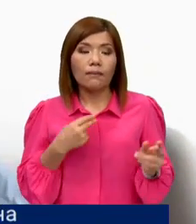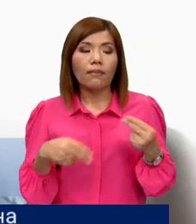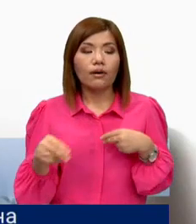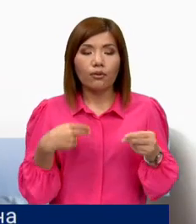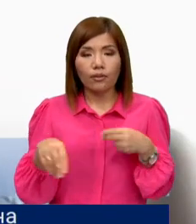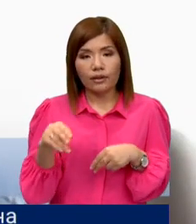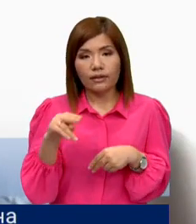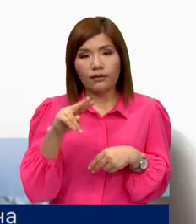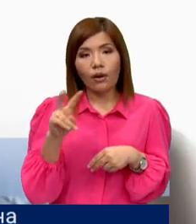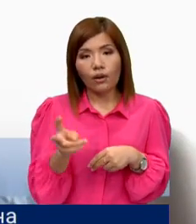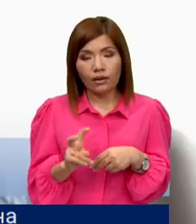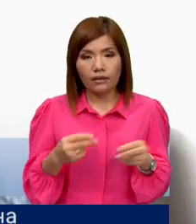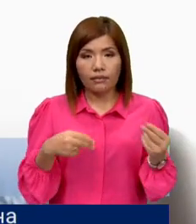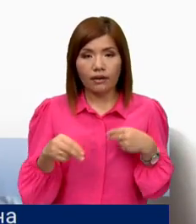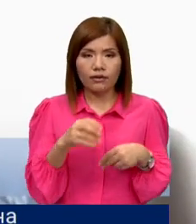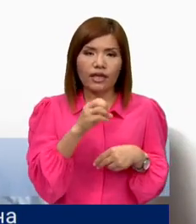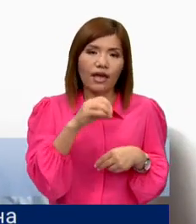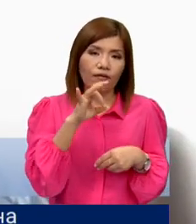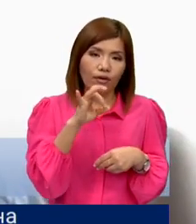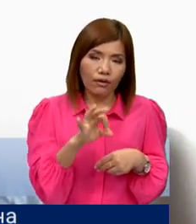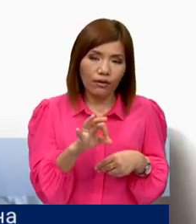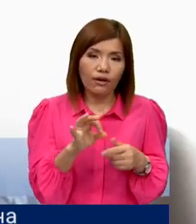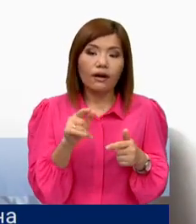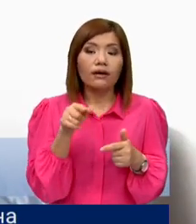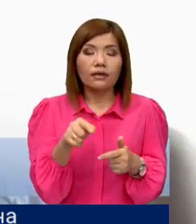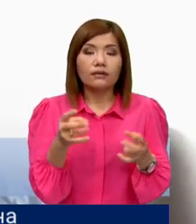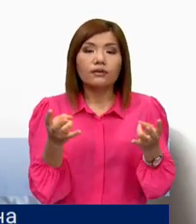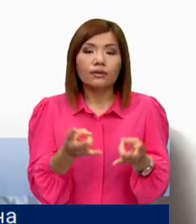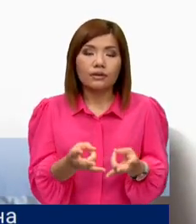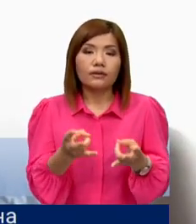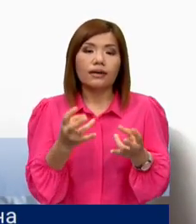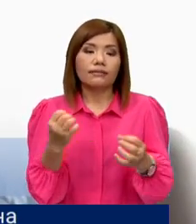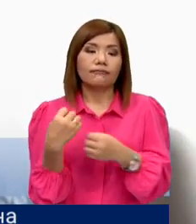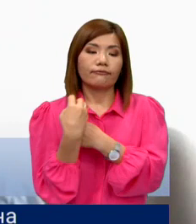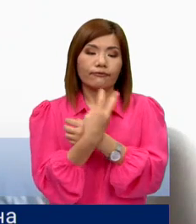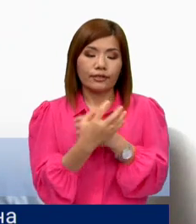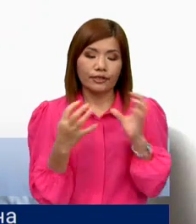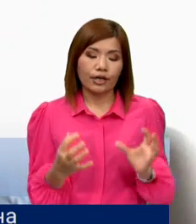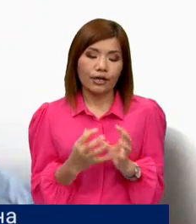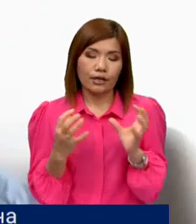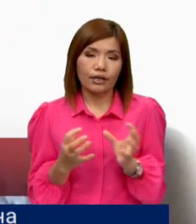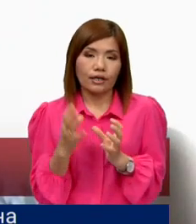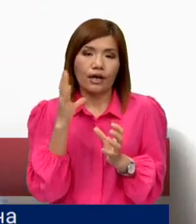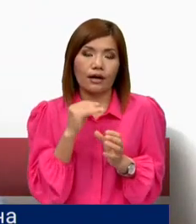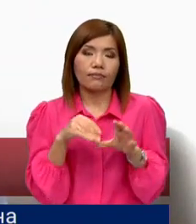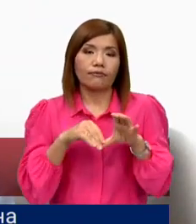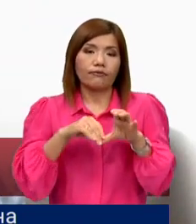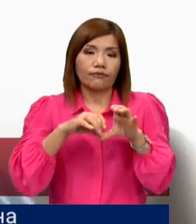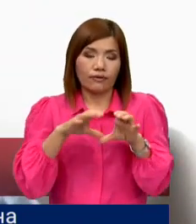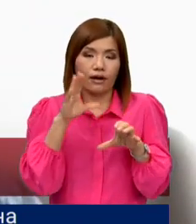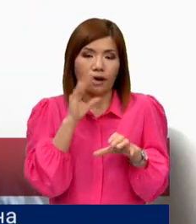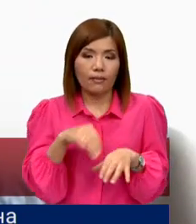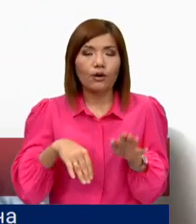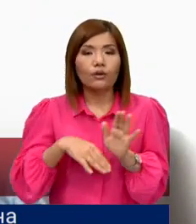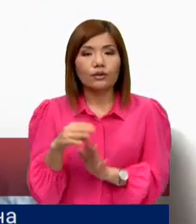покупать валюту, покупать доллары, евро, которые какую-то все-таки обеспечивают сохранность накоплений. Валюту